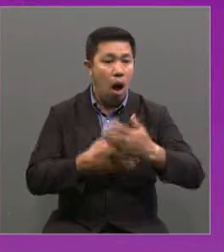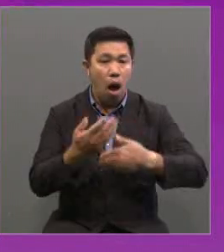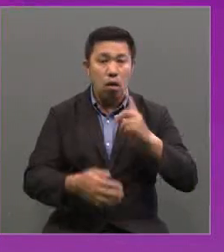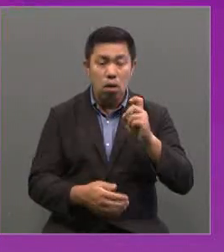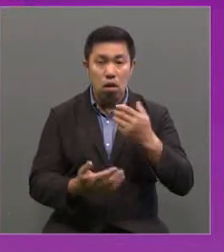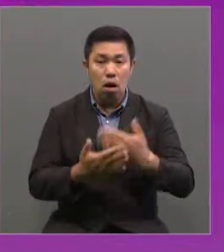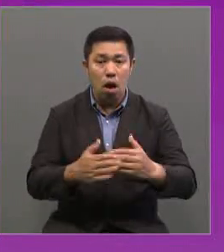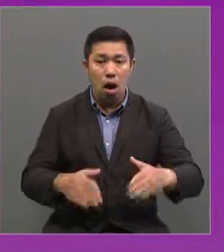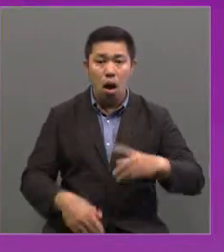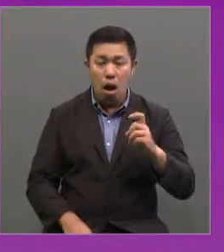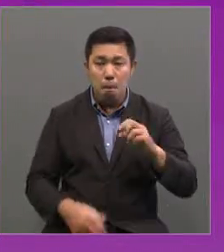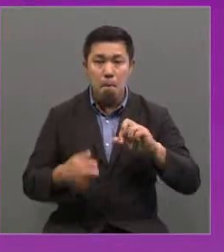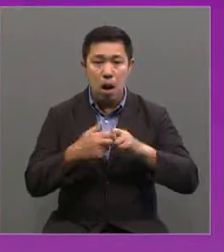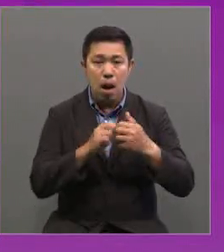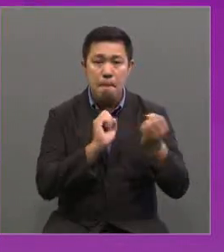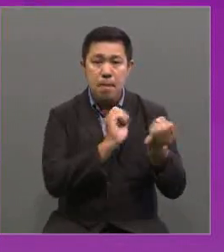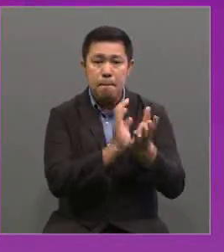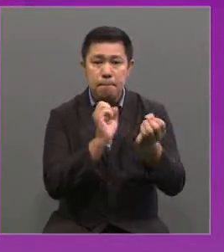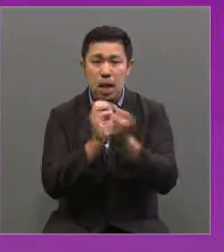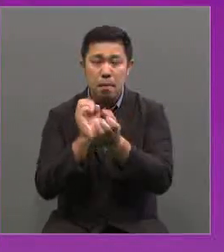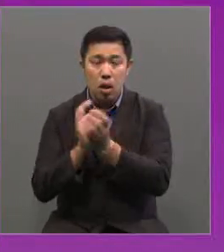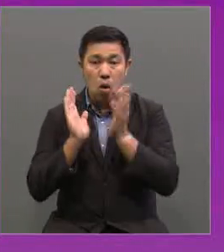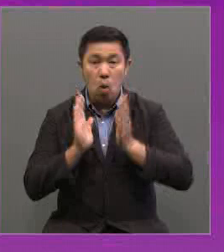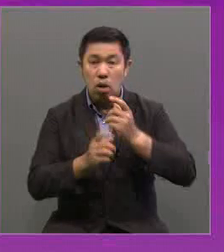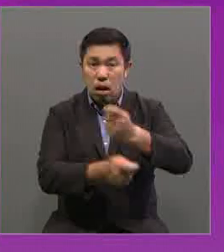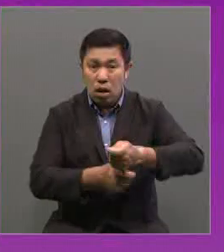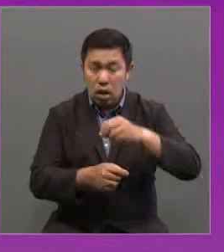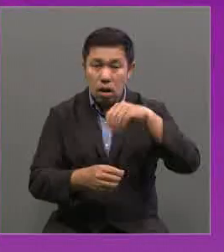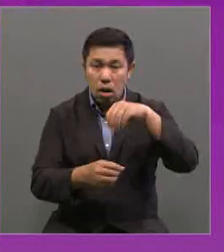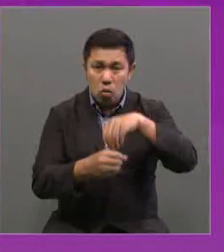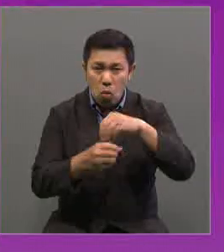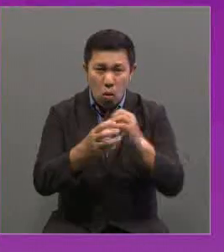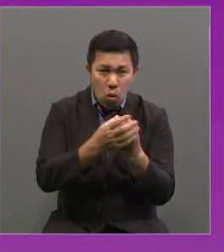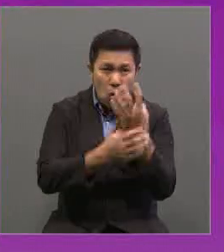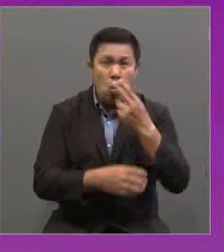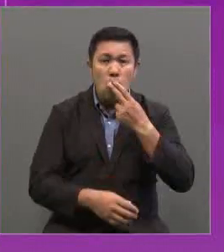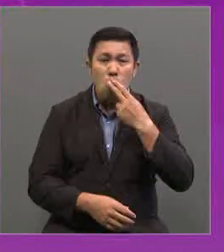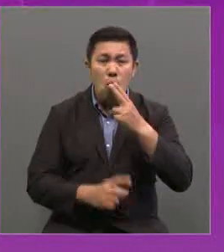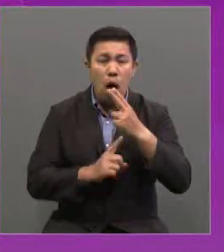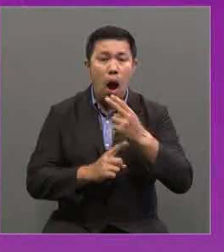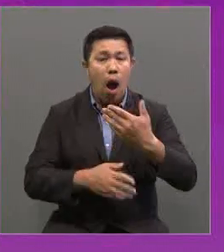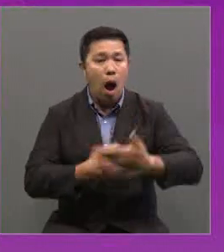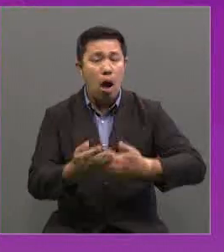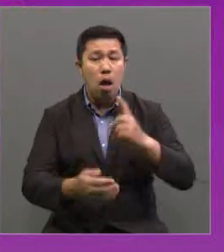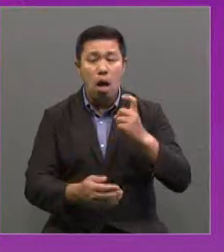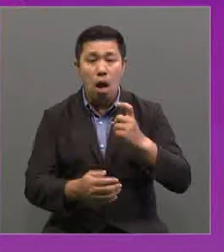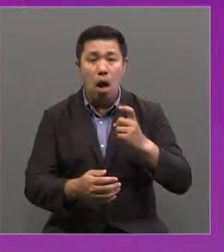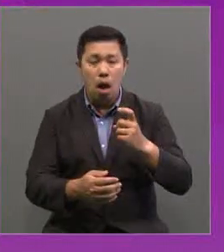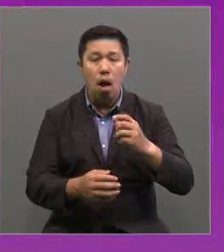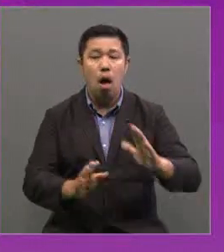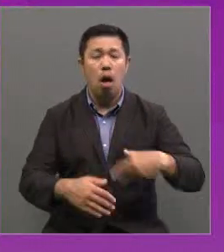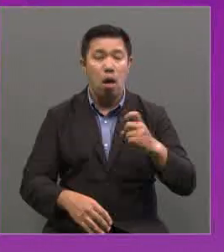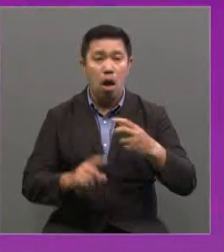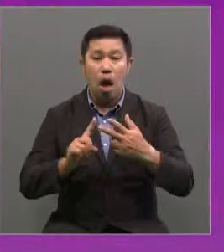ขายไม่ได้รายได้เขาขาดกระทบต่อไปเป็นลูกโซ่ที่เกษตรกรที่เขาปลูกยาสูบเขาปลูกไว้ได้ก็ขาดรายได้อีกแล้วคนที่ซื้อ